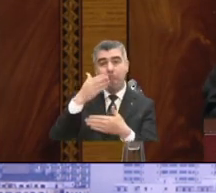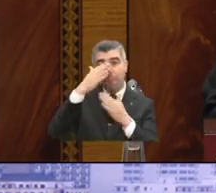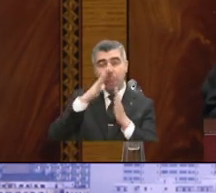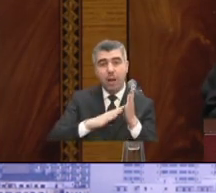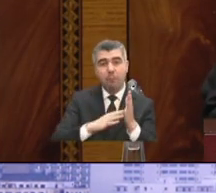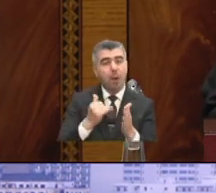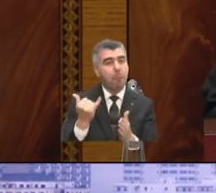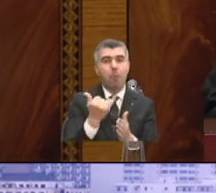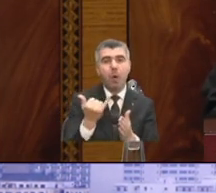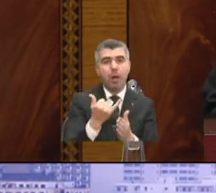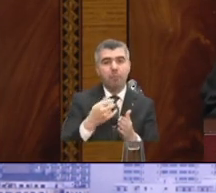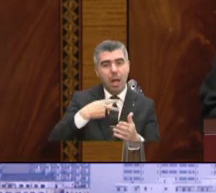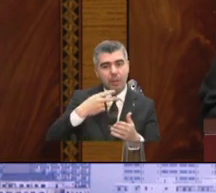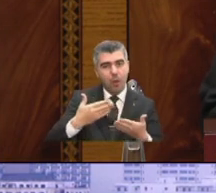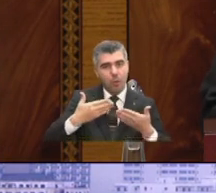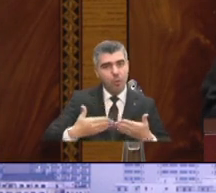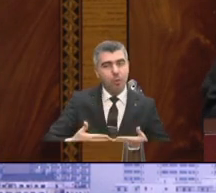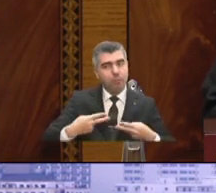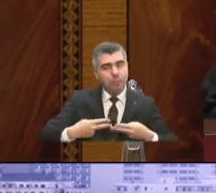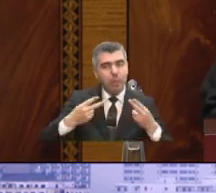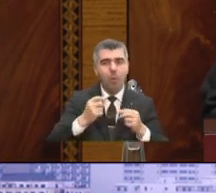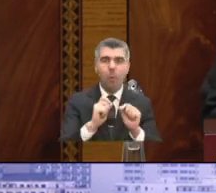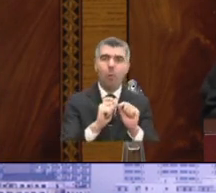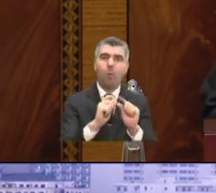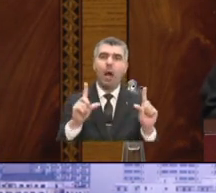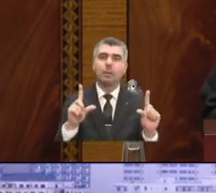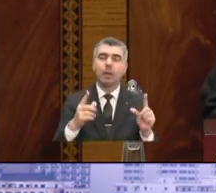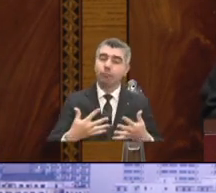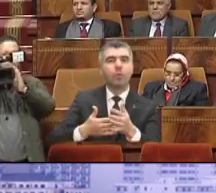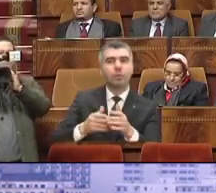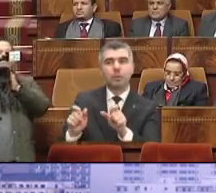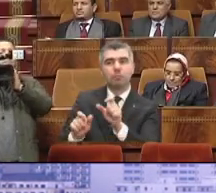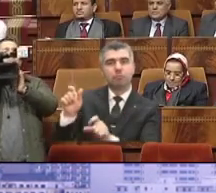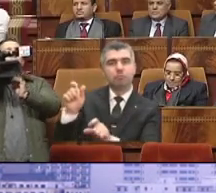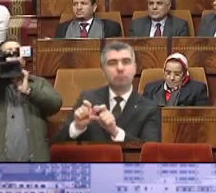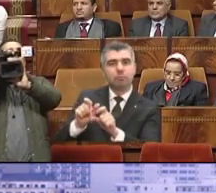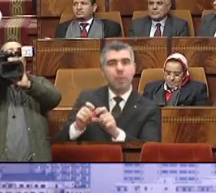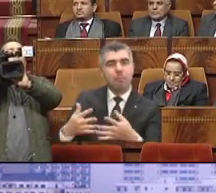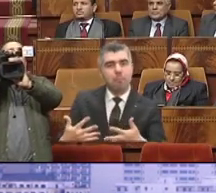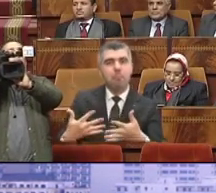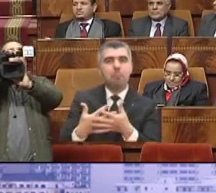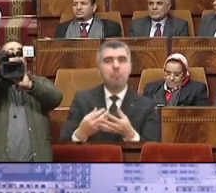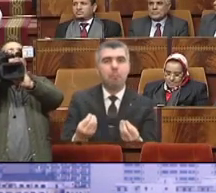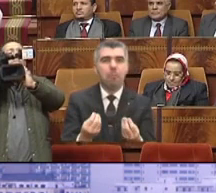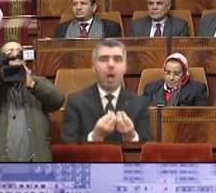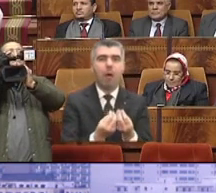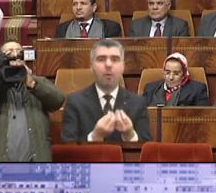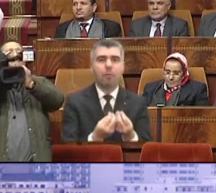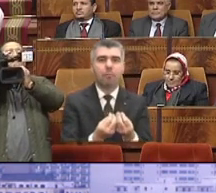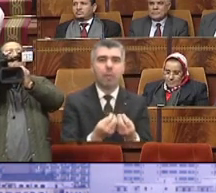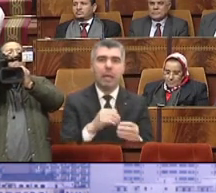نجاعه عمل هذه المؤسسات هذه مع الاسف اذا يجب يجب على اولا